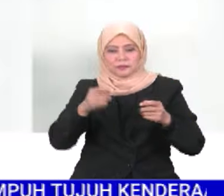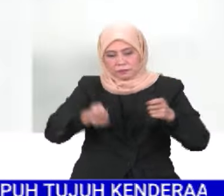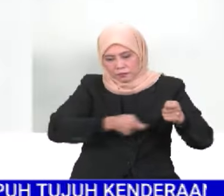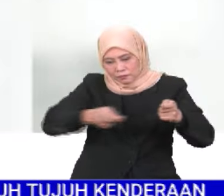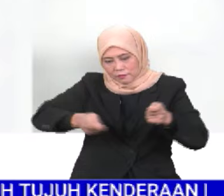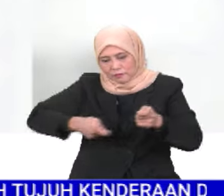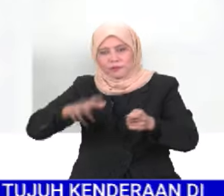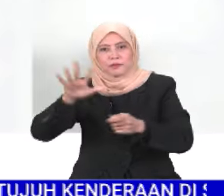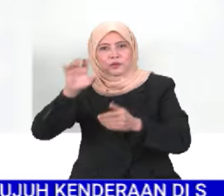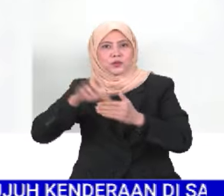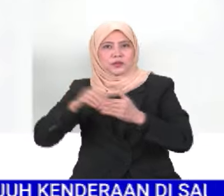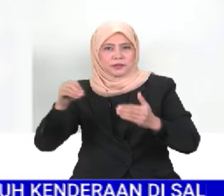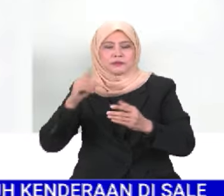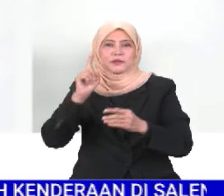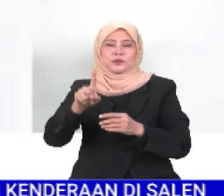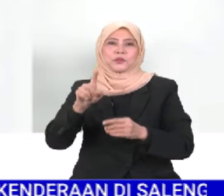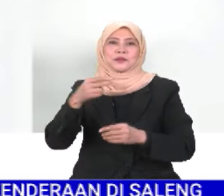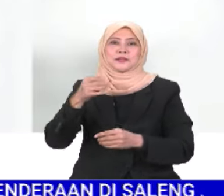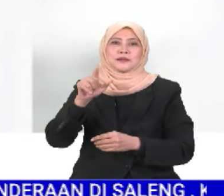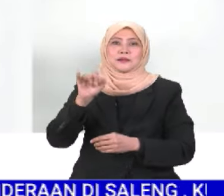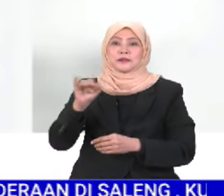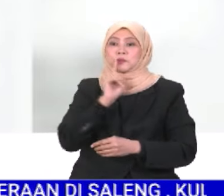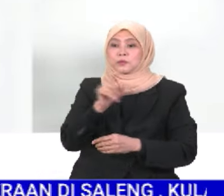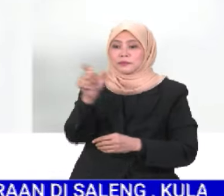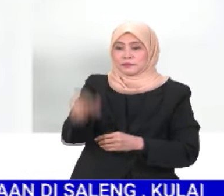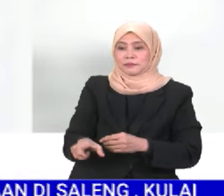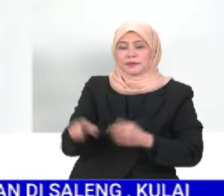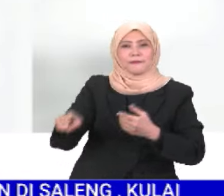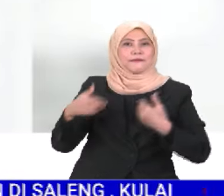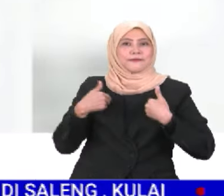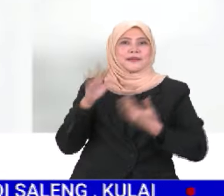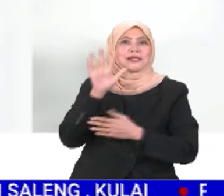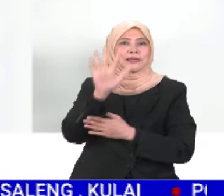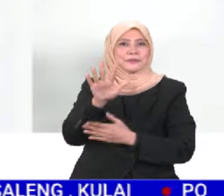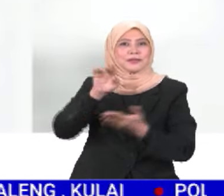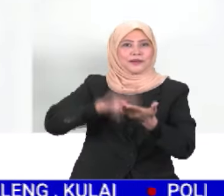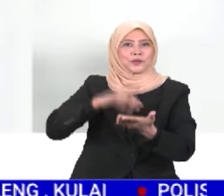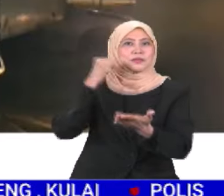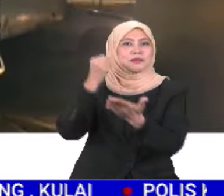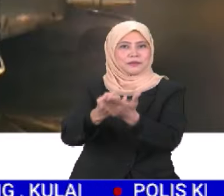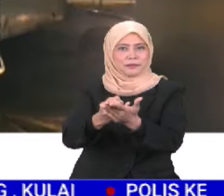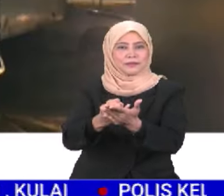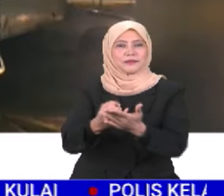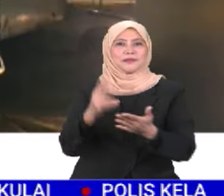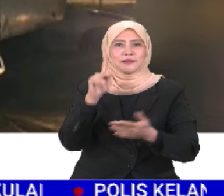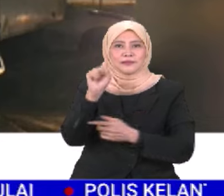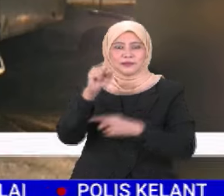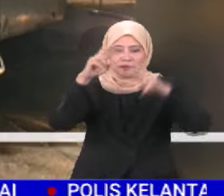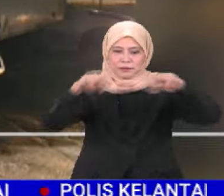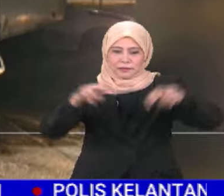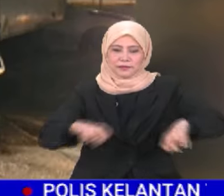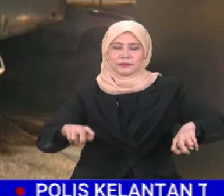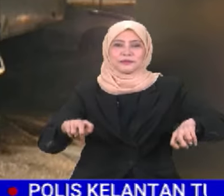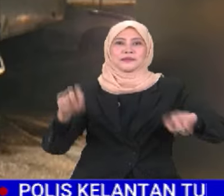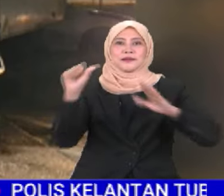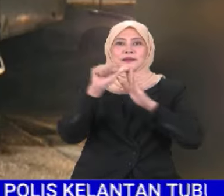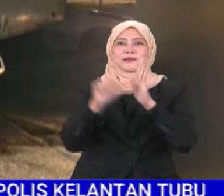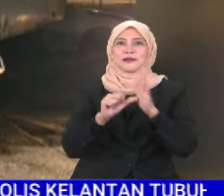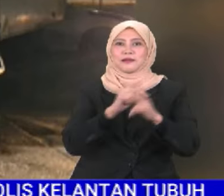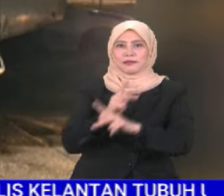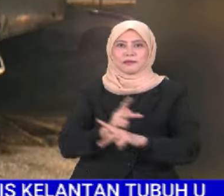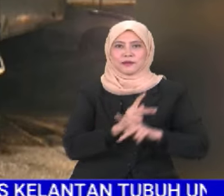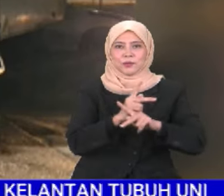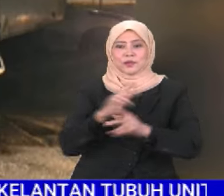helai hasil semangka mendapati Suspect juga mempunyai ini mereka juniornya kisdi siasat mengikut seksyen 21 akta